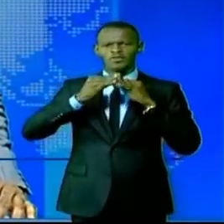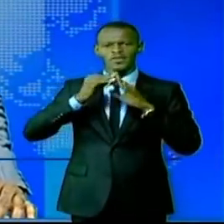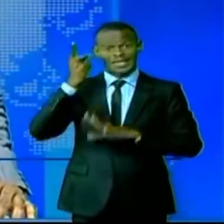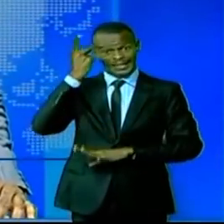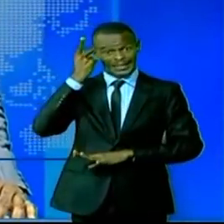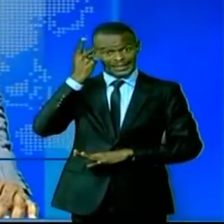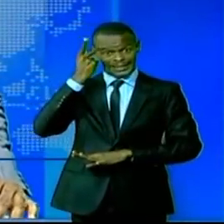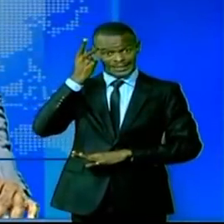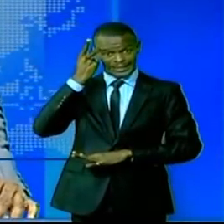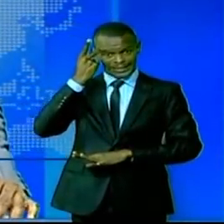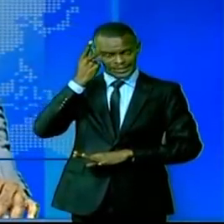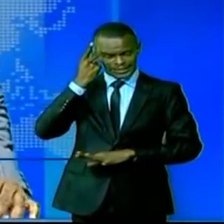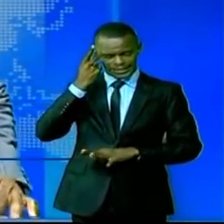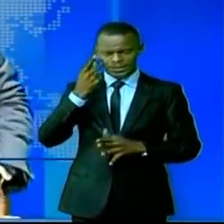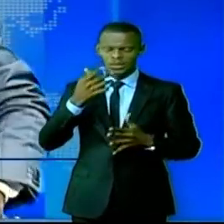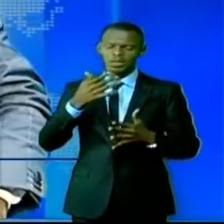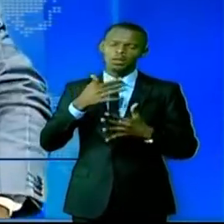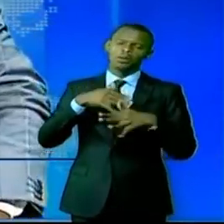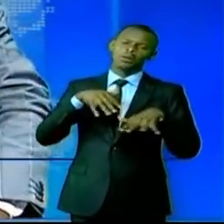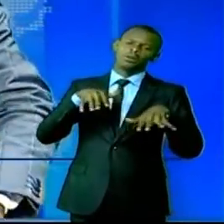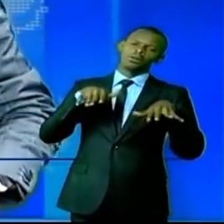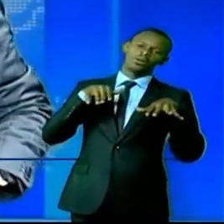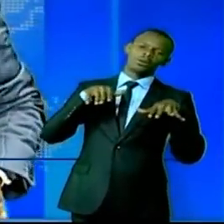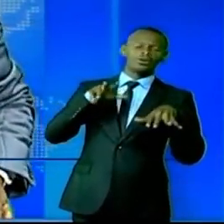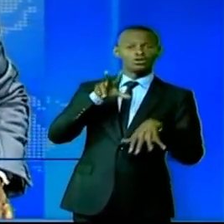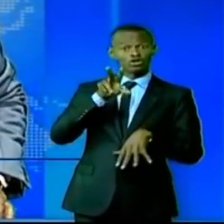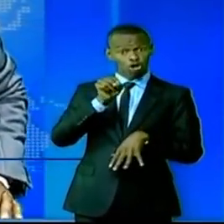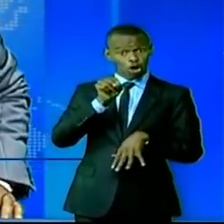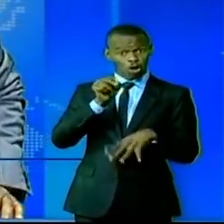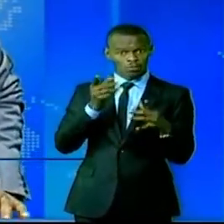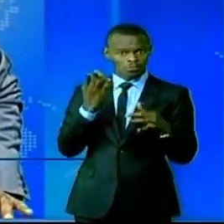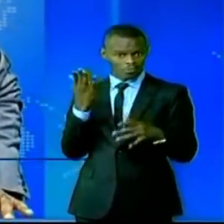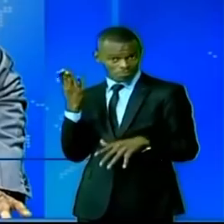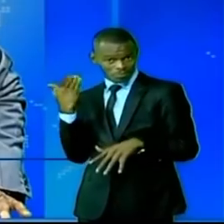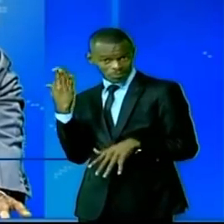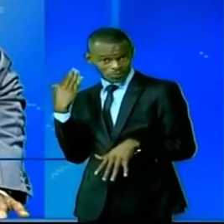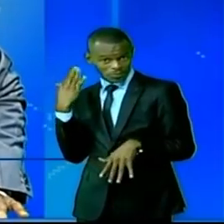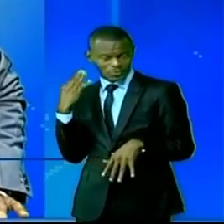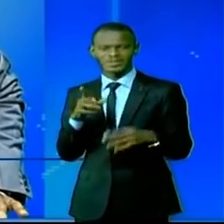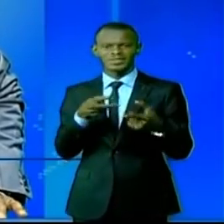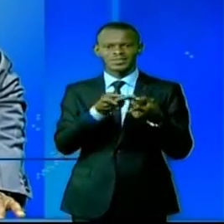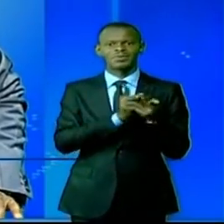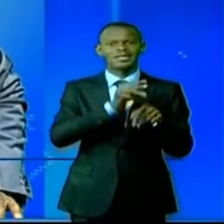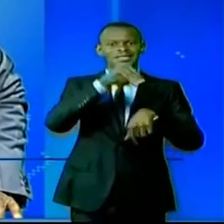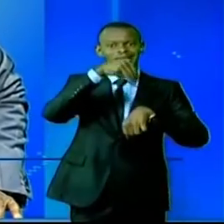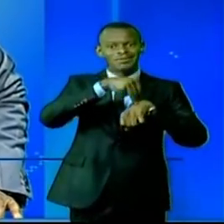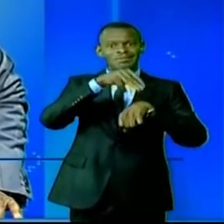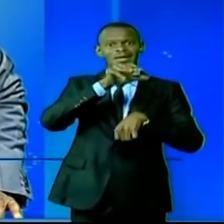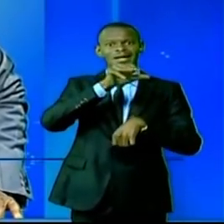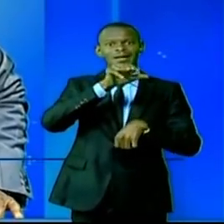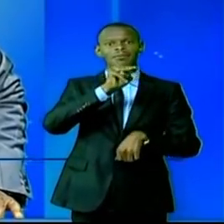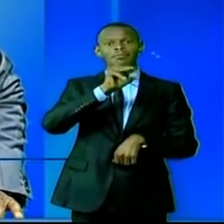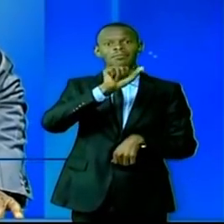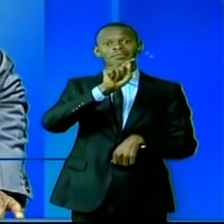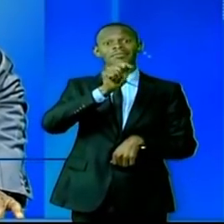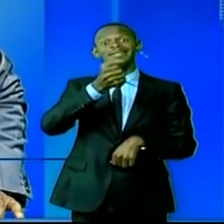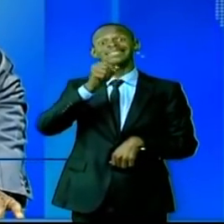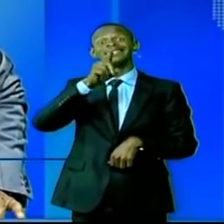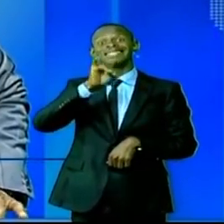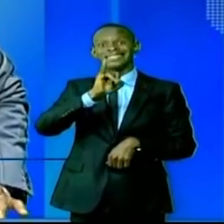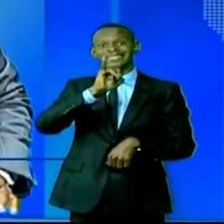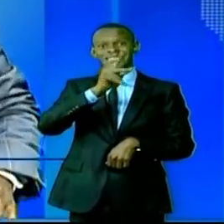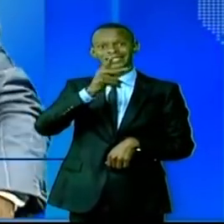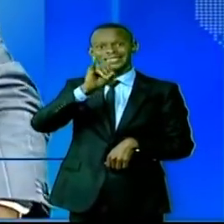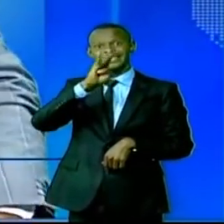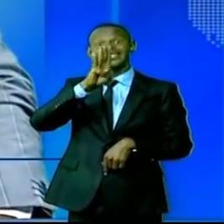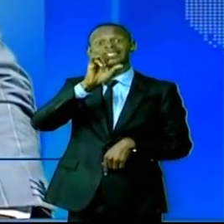Chantini Ngobila, n'est pas en reste. Il n'est pas resté différent suite au drame qui s'est produit à Matadi Kibala. Il a dépêché la ministre provinciale